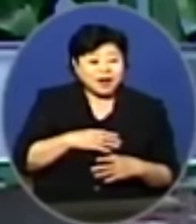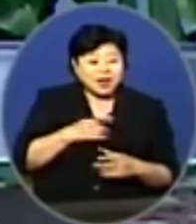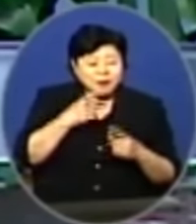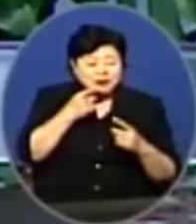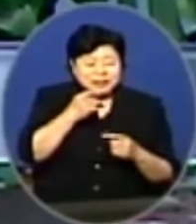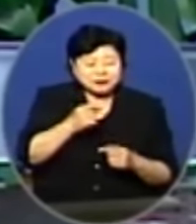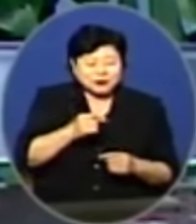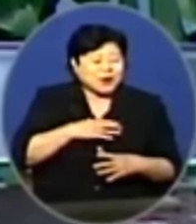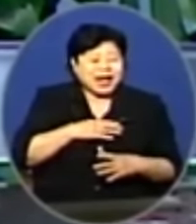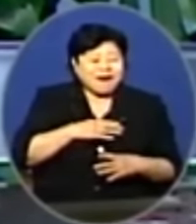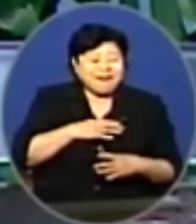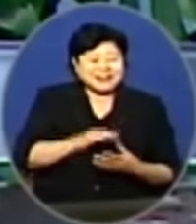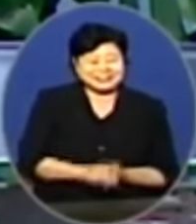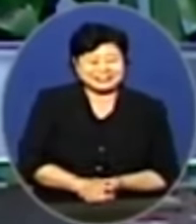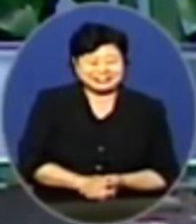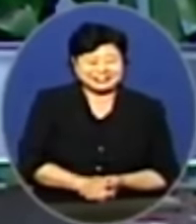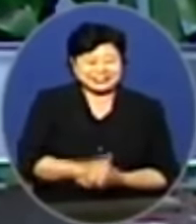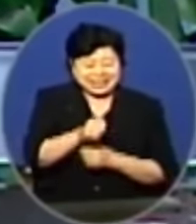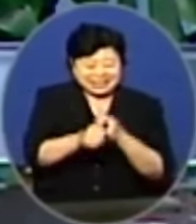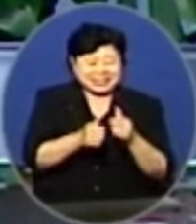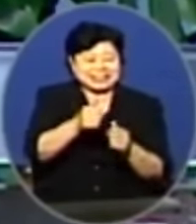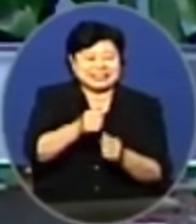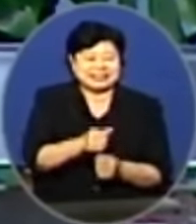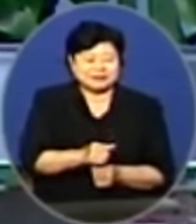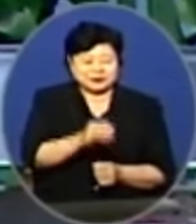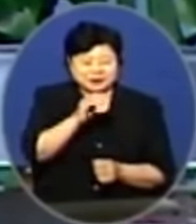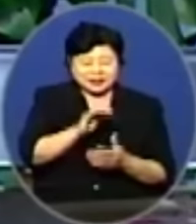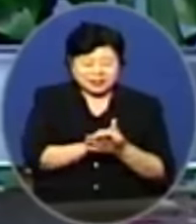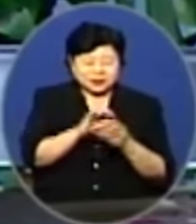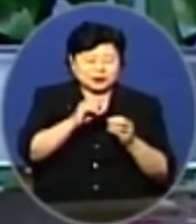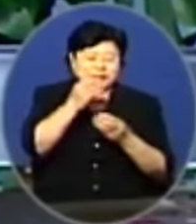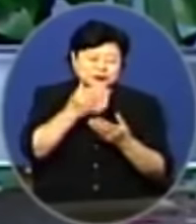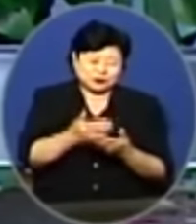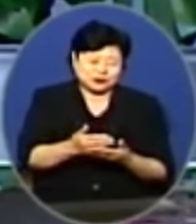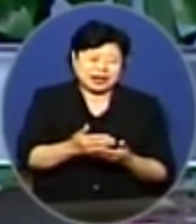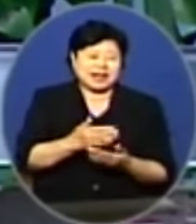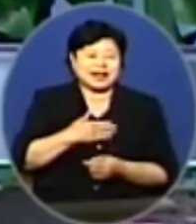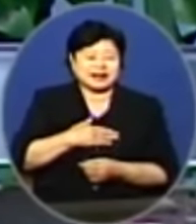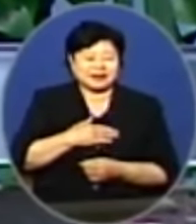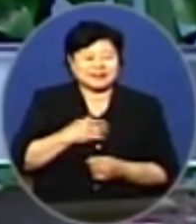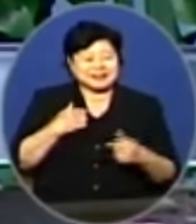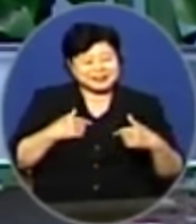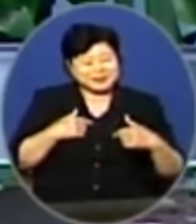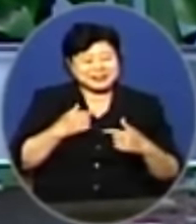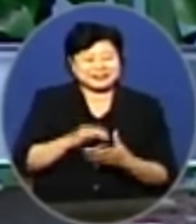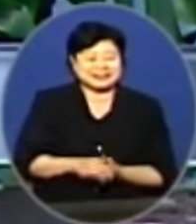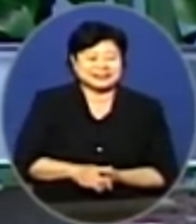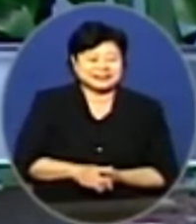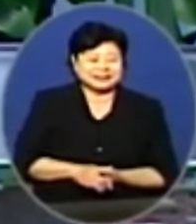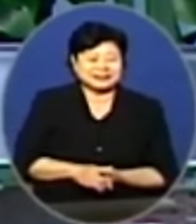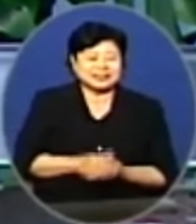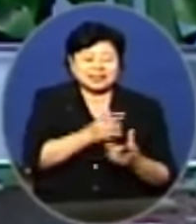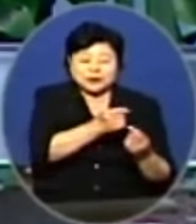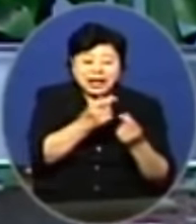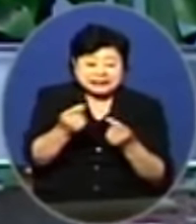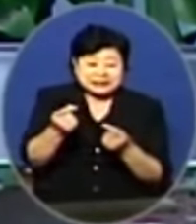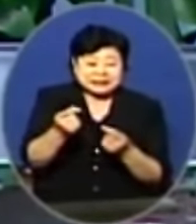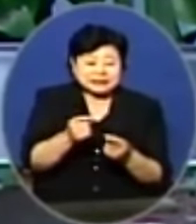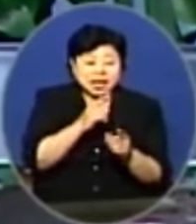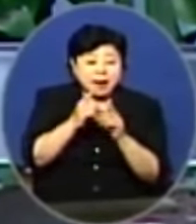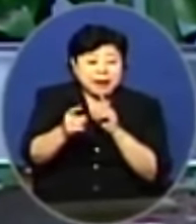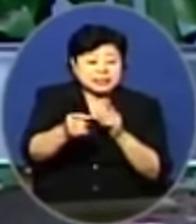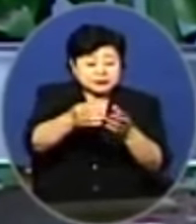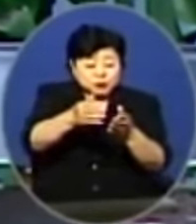놀라고, 하나님이 내 기도를 들어주시구나, 얼마나 마음에 기쁜지 몰라요. 그와 같이